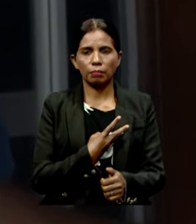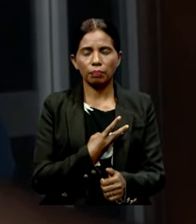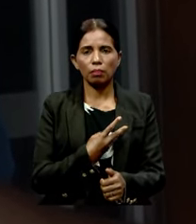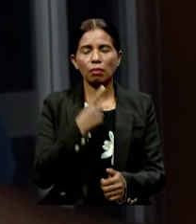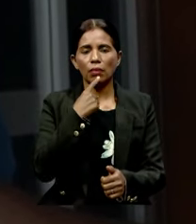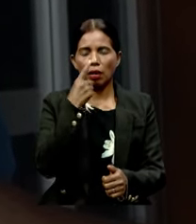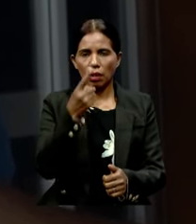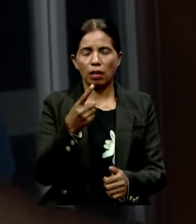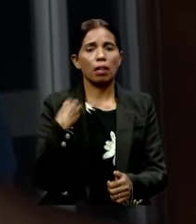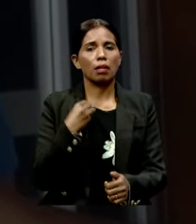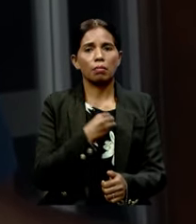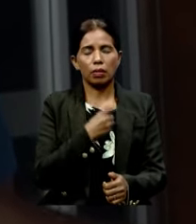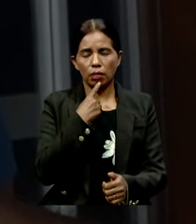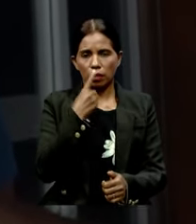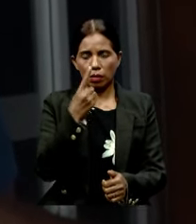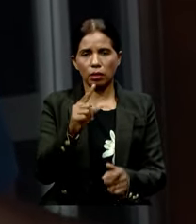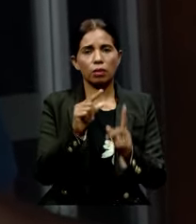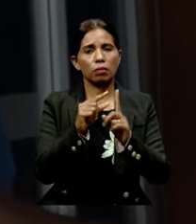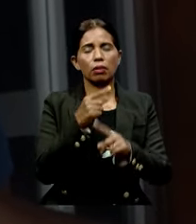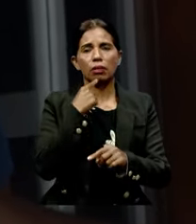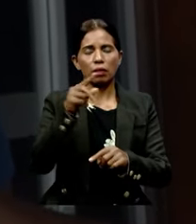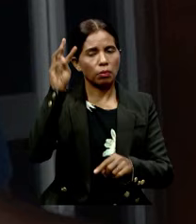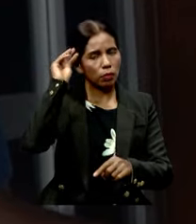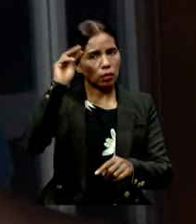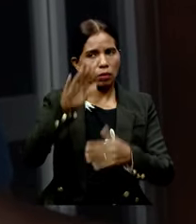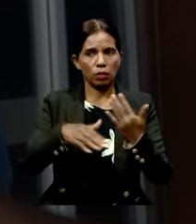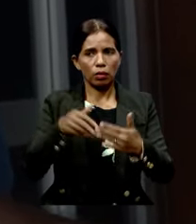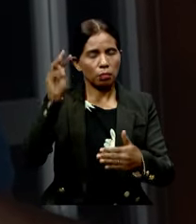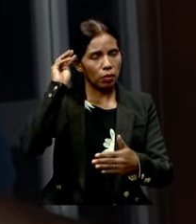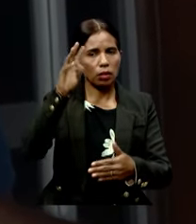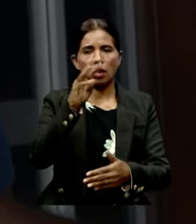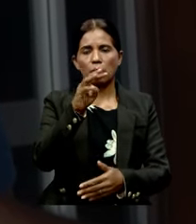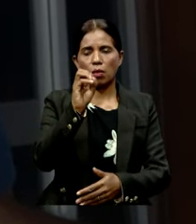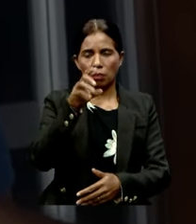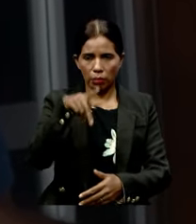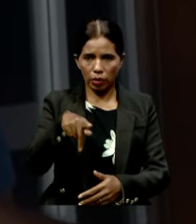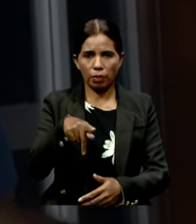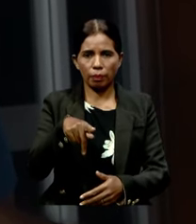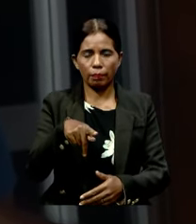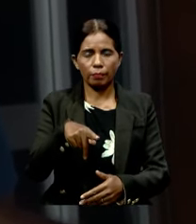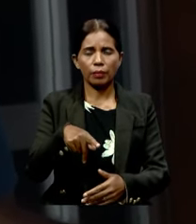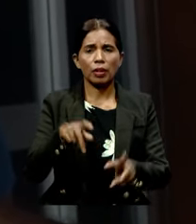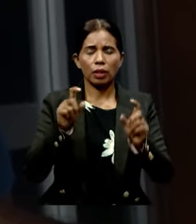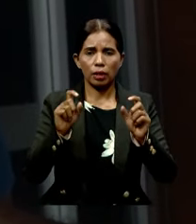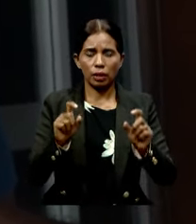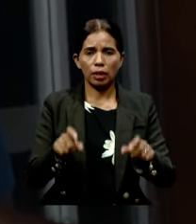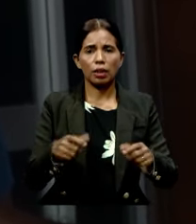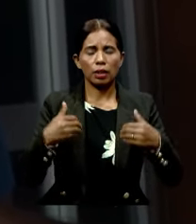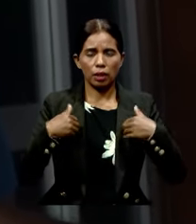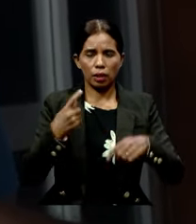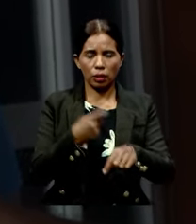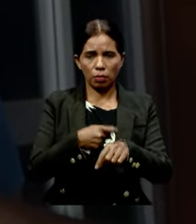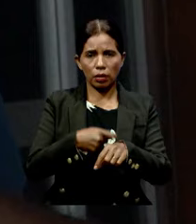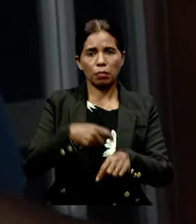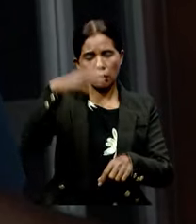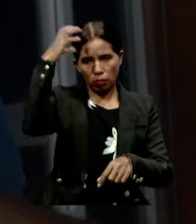rekomendasau mak ba liliu ba ministerio relevante liliu ministerio obras public para ia tempo ida urang agora tempo ida